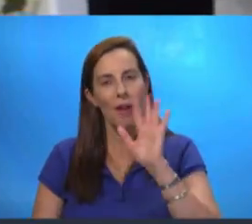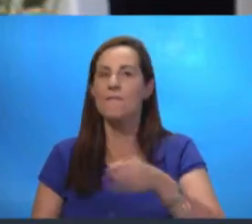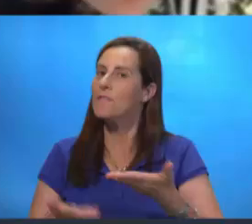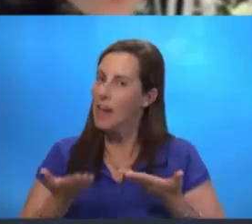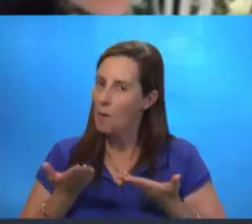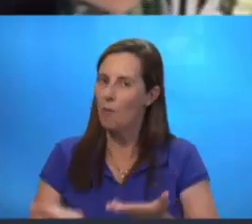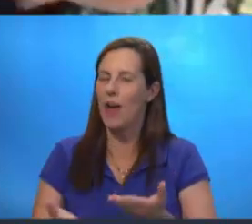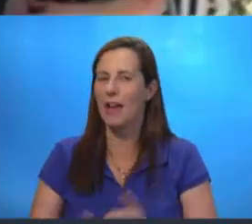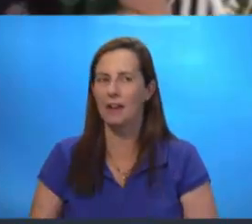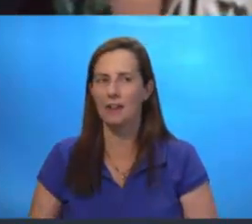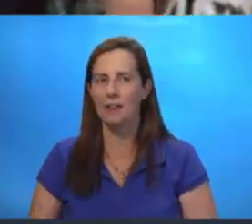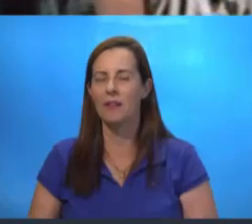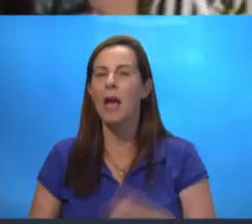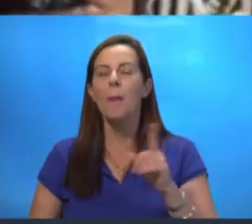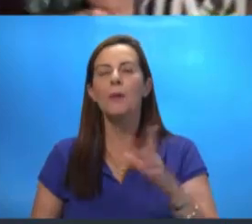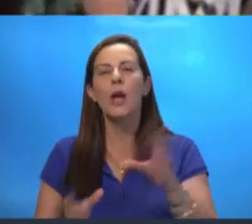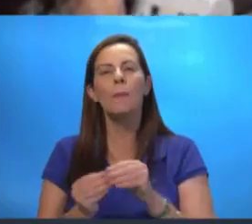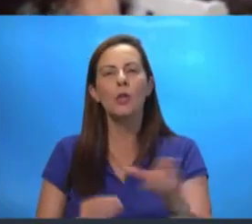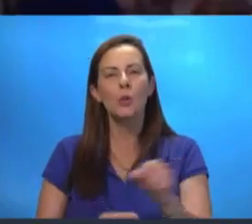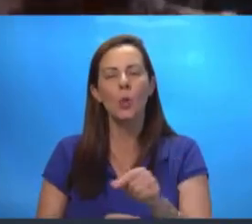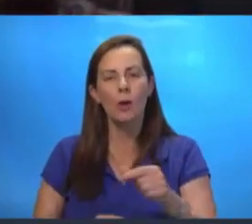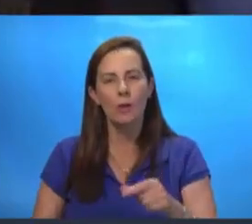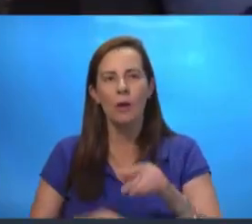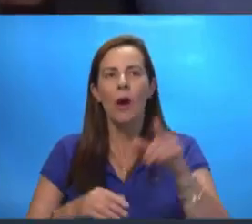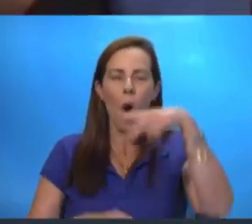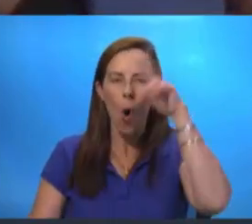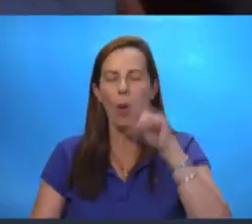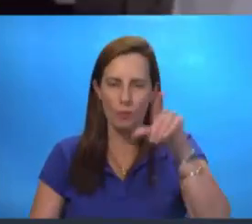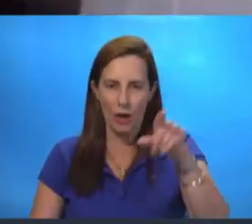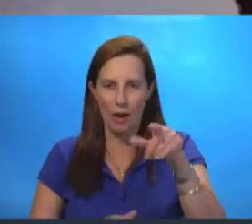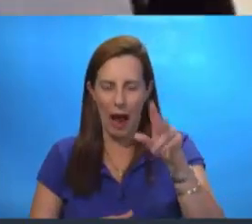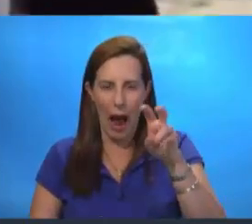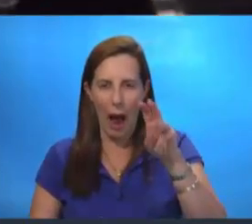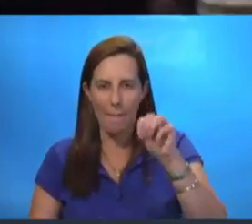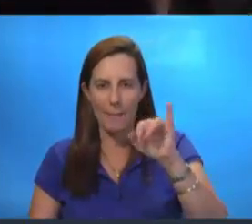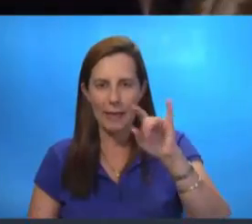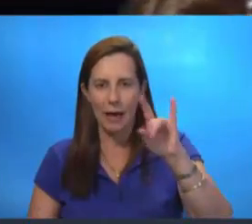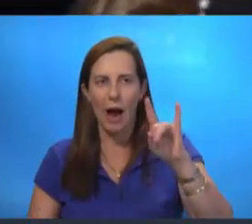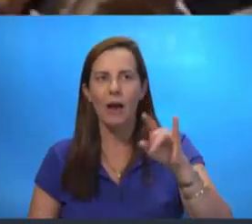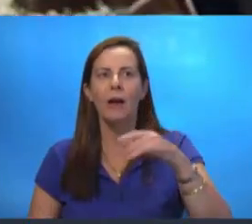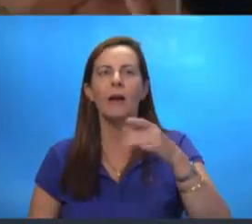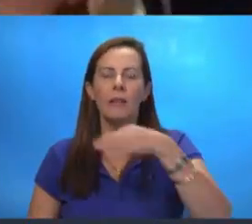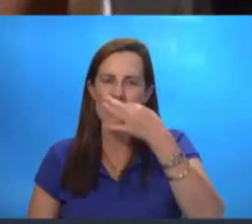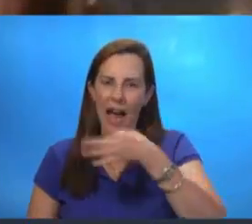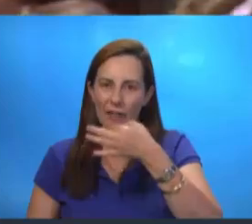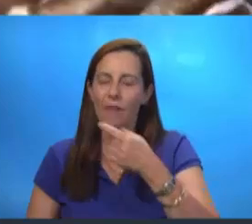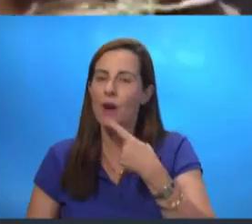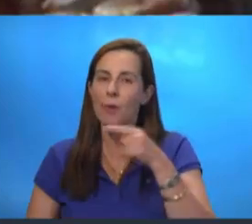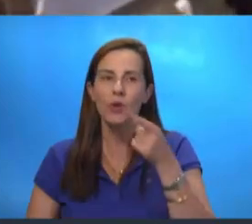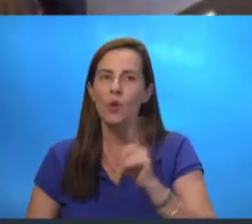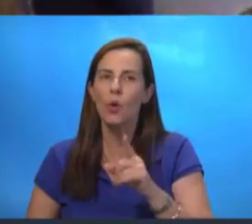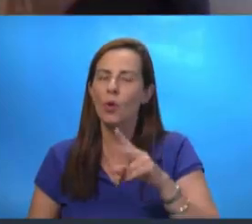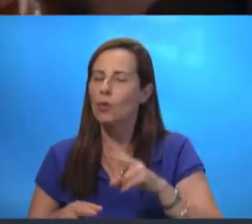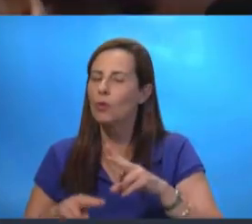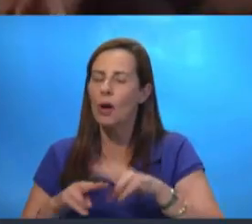וגם אופה. מי שליווה את בני הזוג לחופה הם הוריו של עמיחי. במהלך הטקס נסע עובדיה דברים ואמר שהוא לא נותר משפחתו